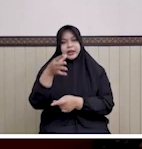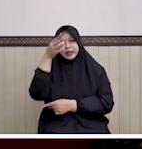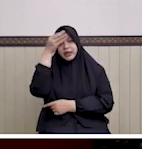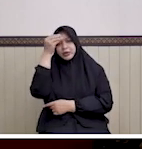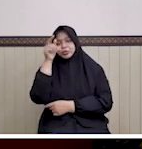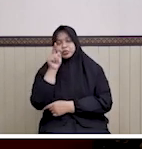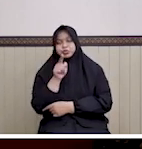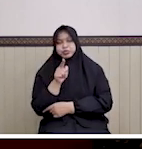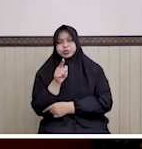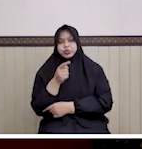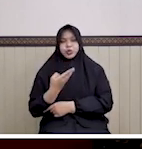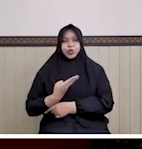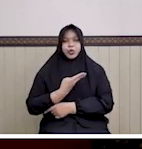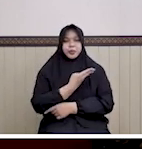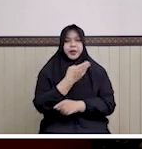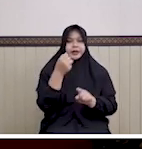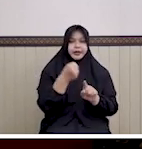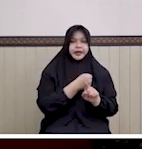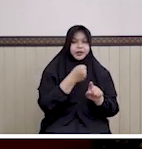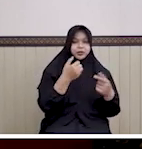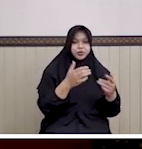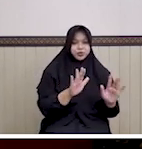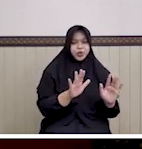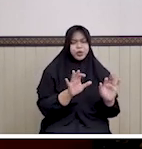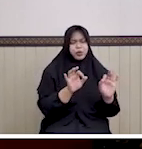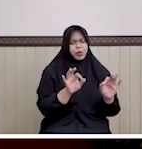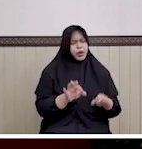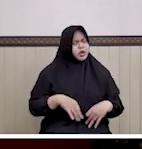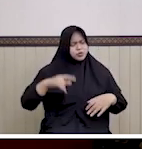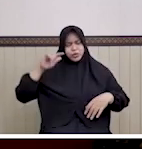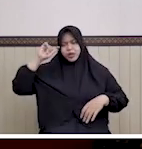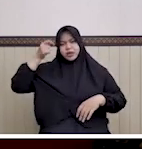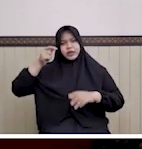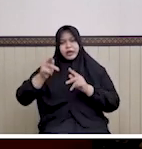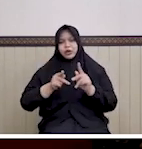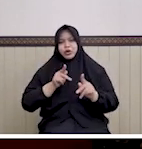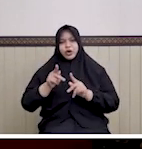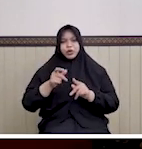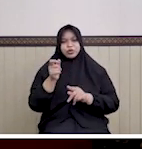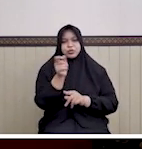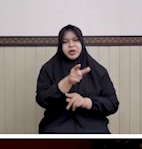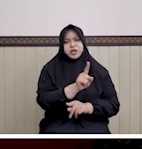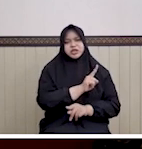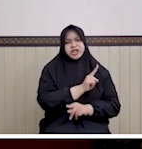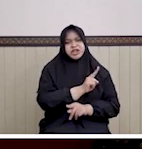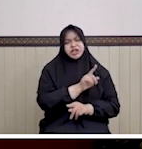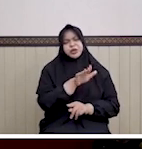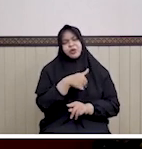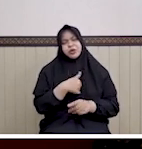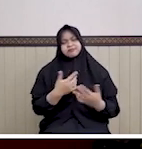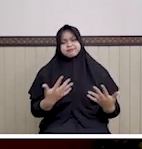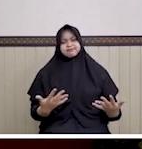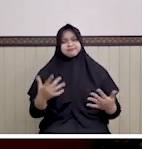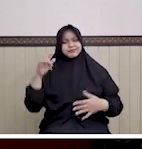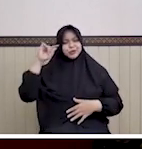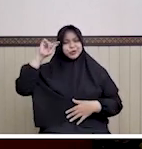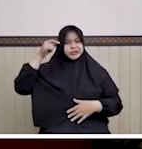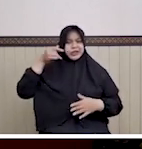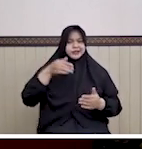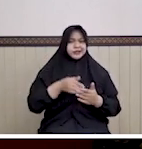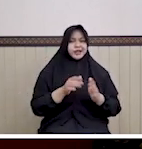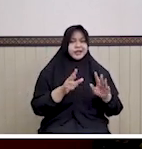bahwa korban kekerasan sudah sudah sedemikian rupa nanti kalau harus pembiayaannya dan sebagainya karena kita ketahui